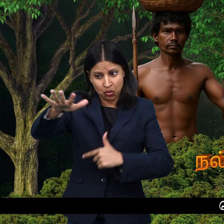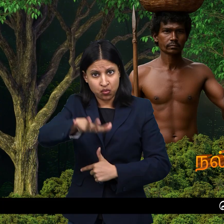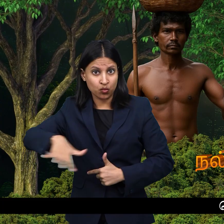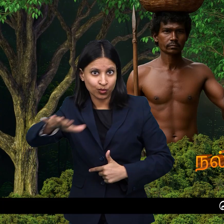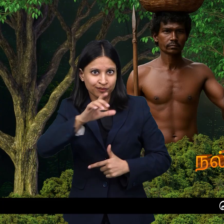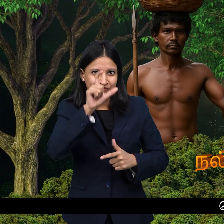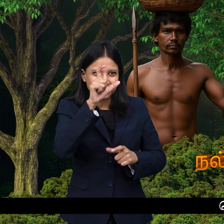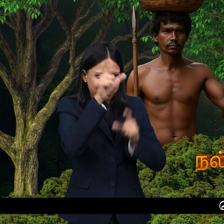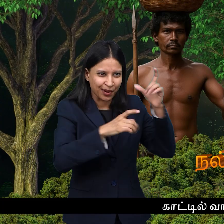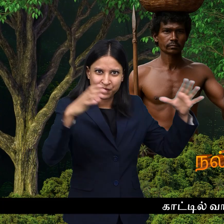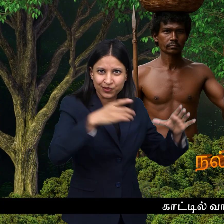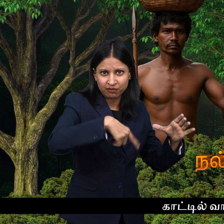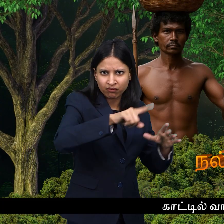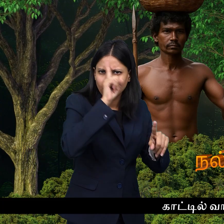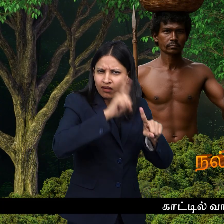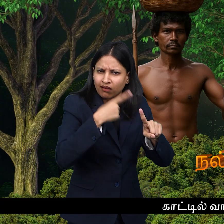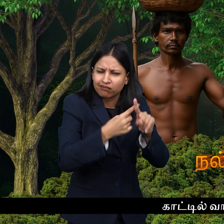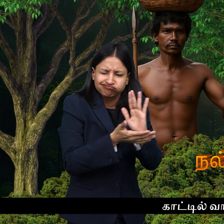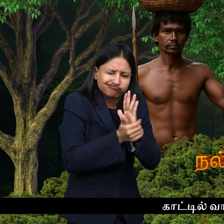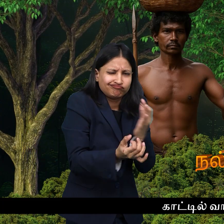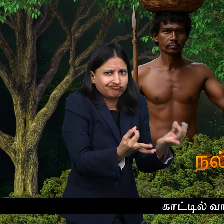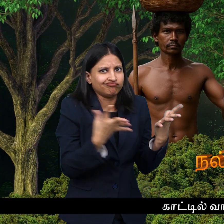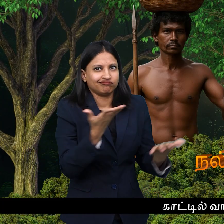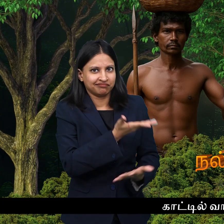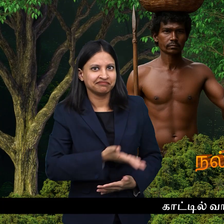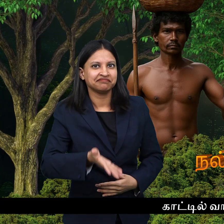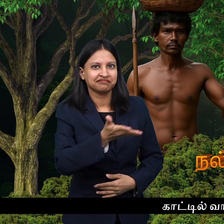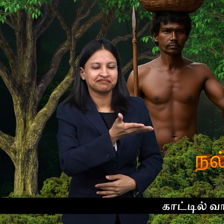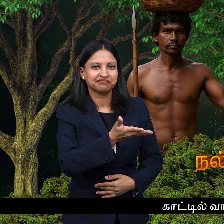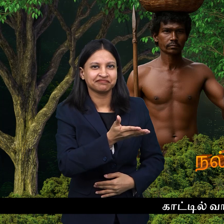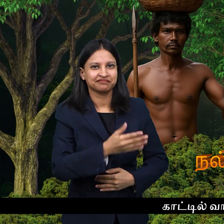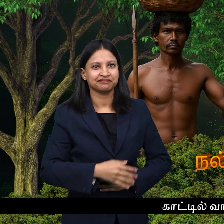செஞ்சிகள் காட்டில் வாழ்வதில் நிபுணர்கள்.